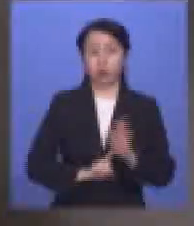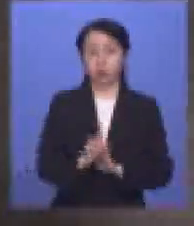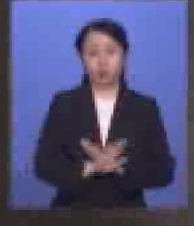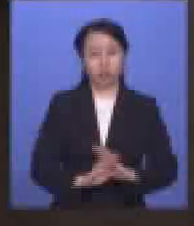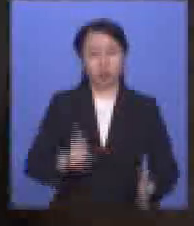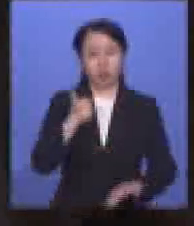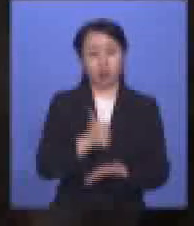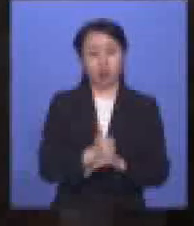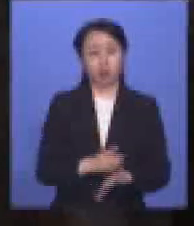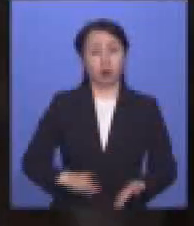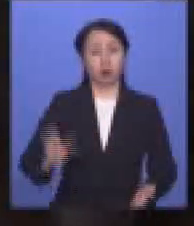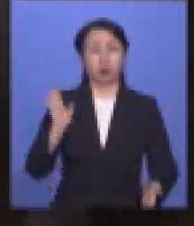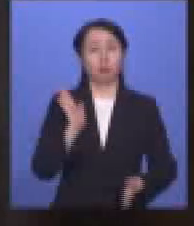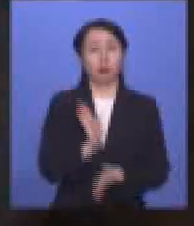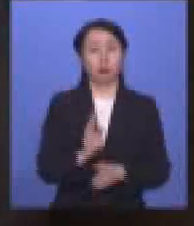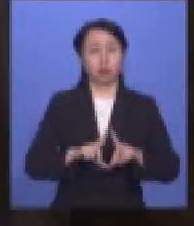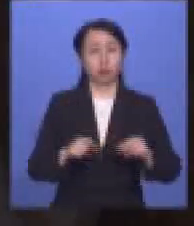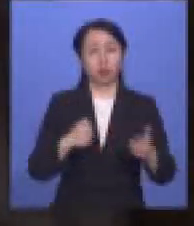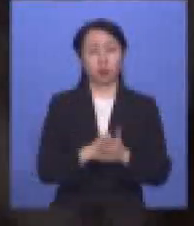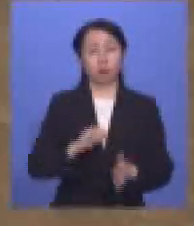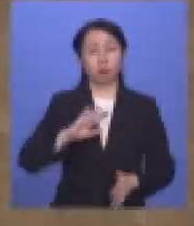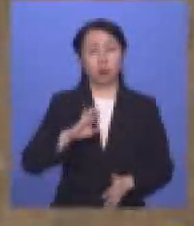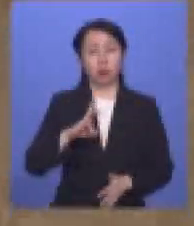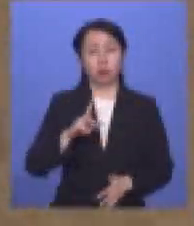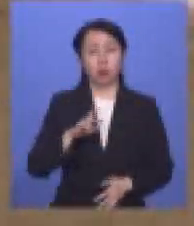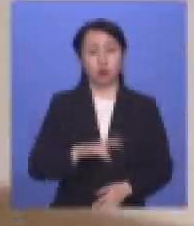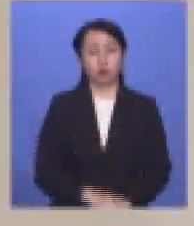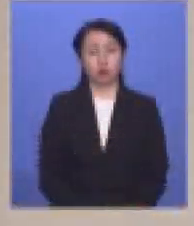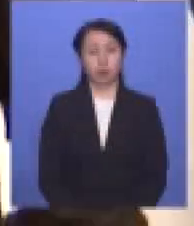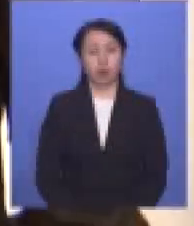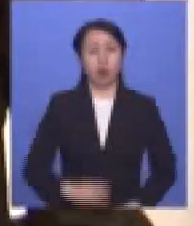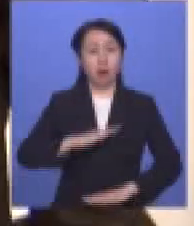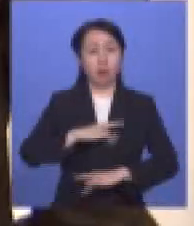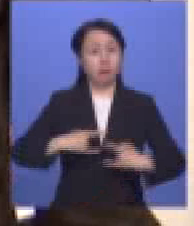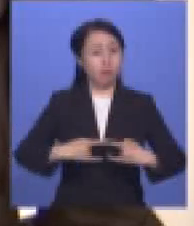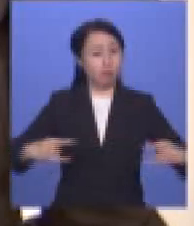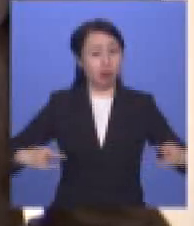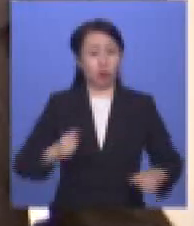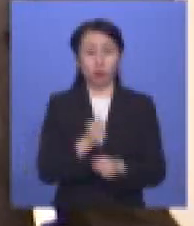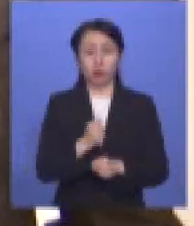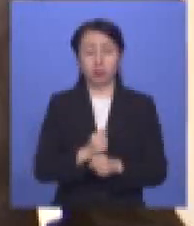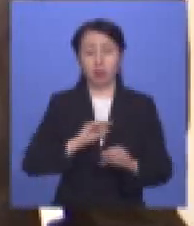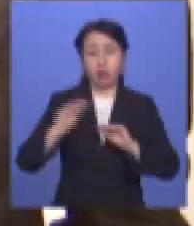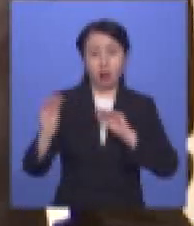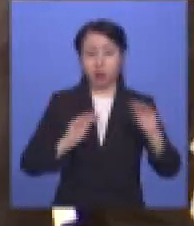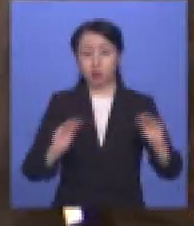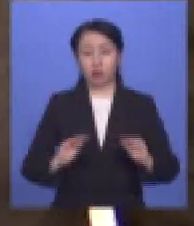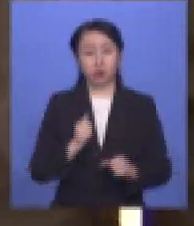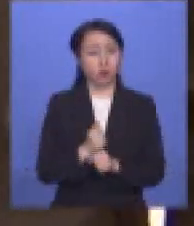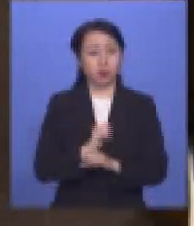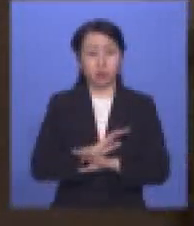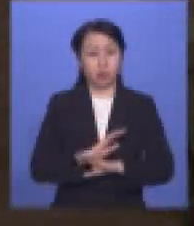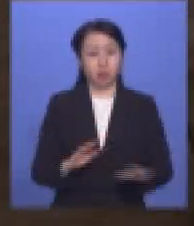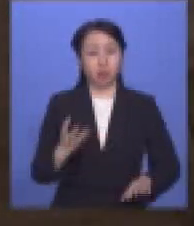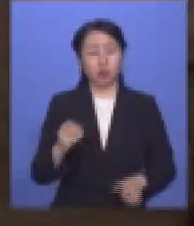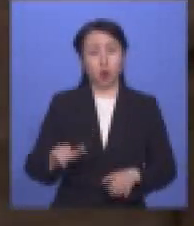приступали. Глава региона поручил сдать объект до 15 июня. Балкона не сделал, он еще внутри не сделал, внутреннюю отделку. У него еще